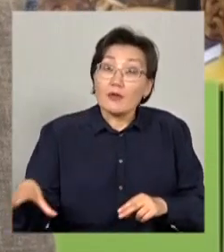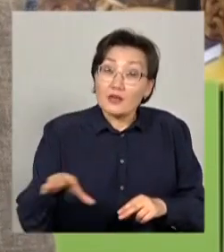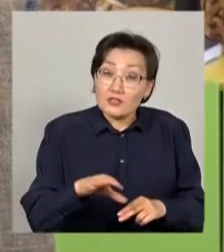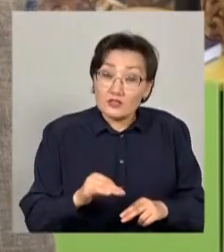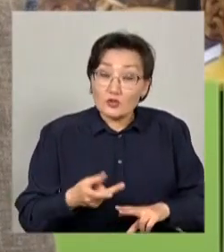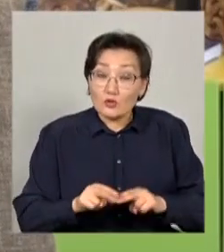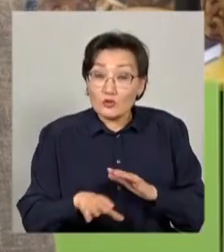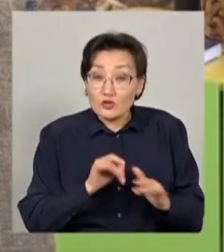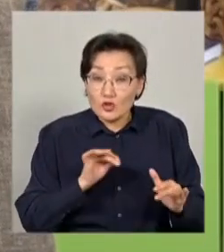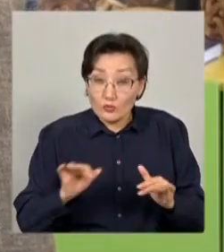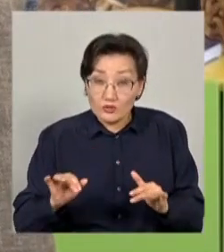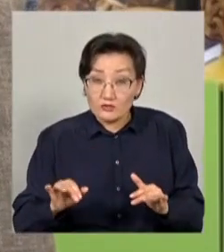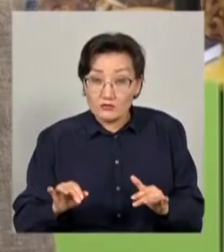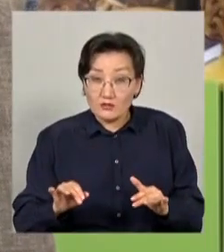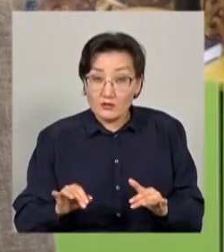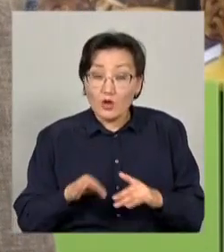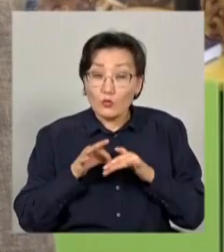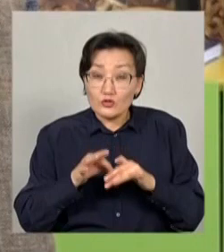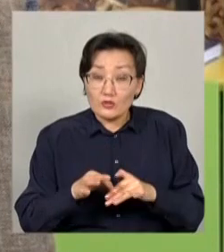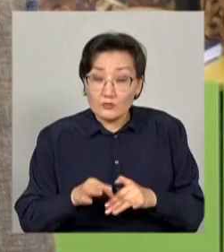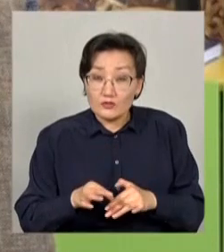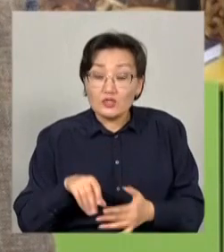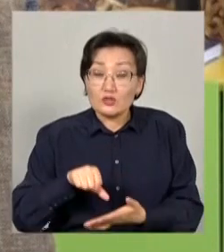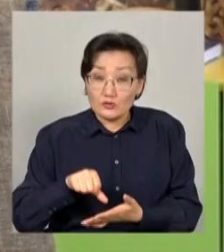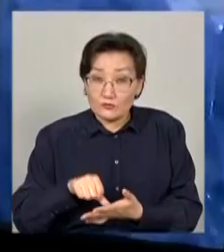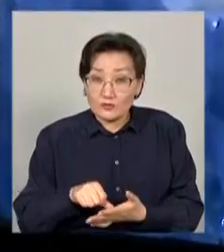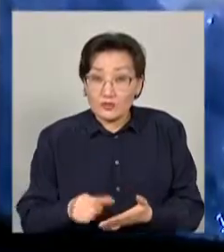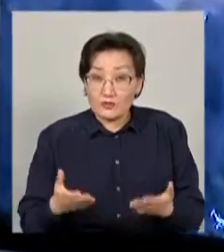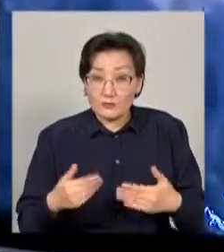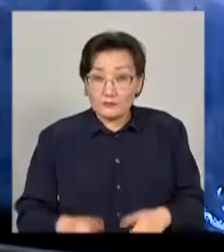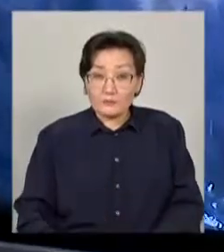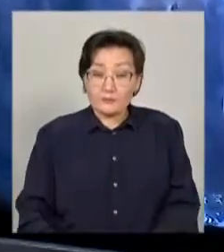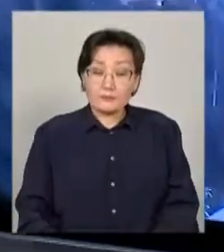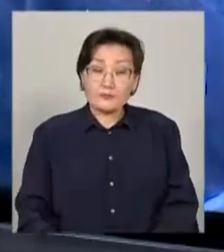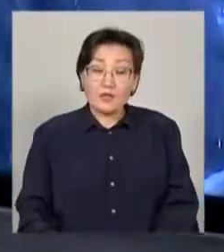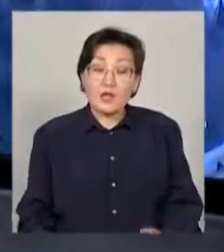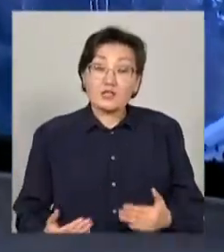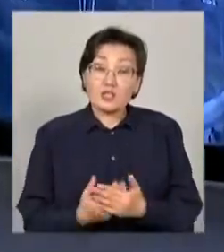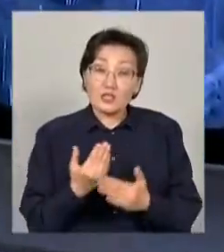осы сайлауды өткізуге шақырамын.